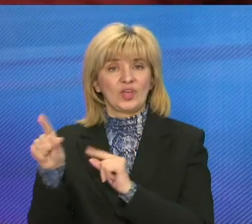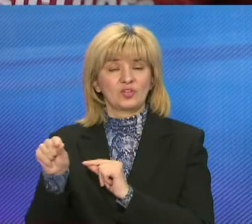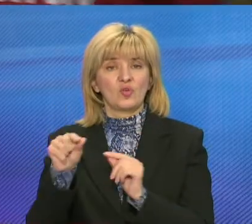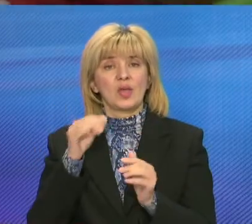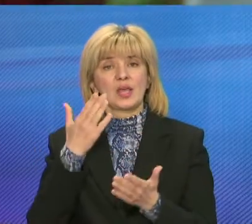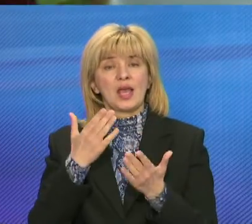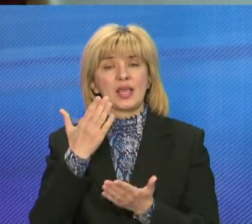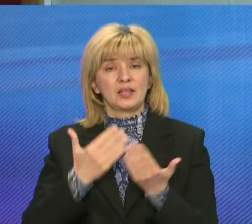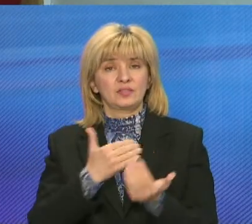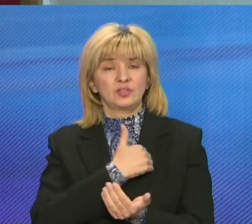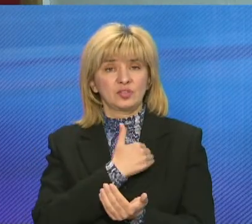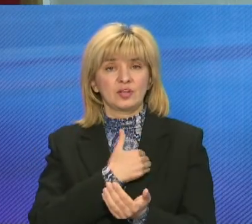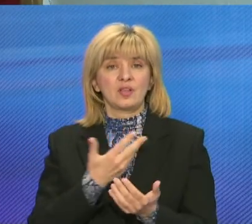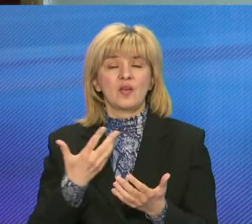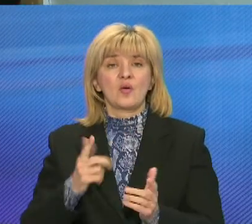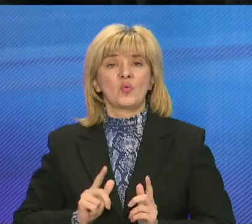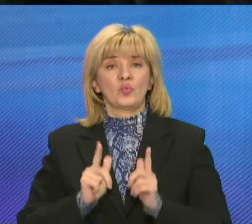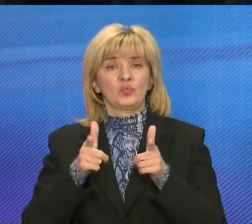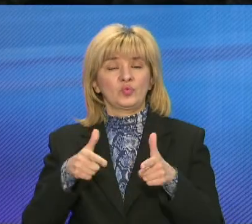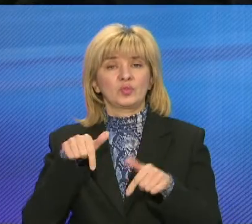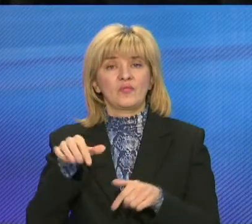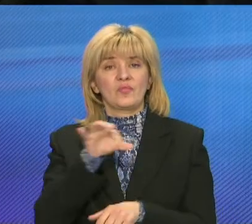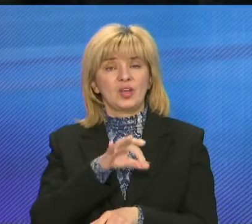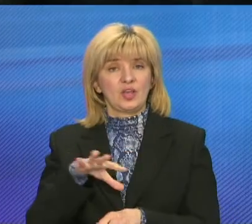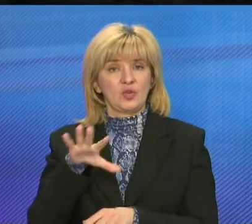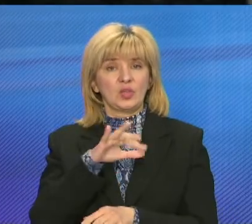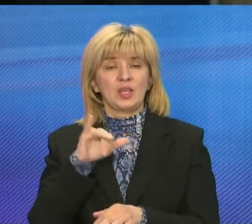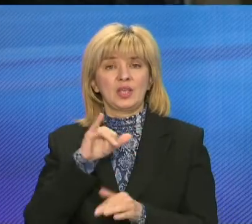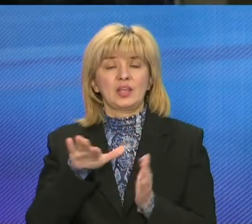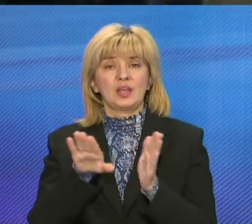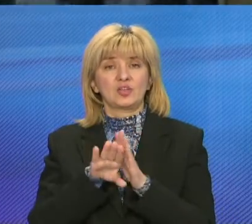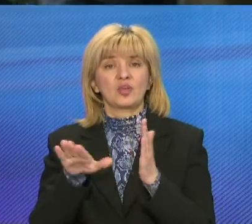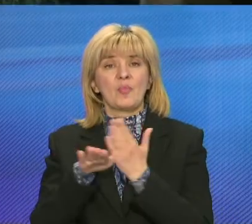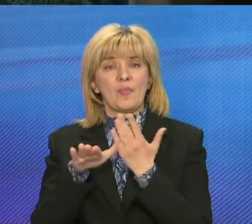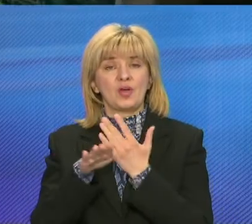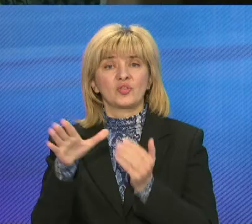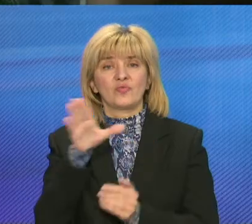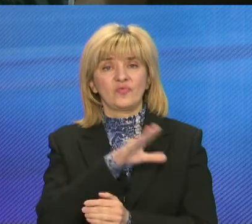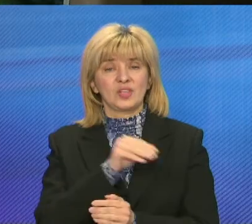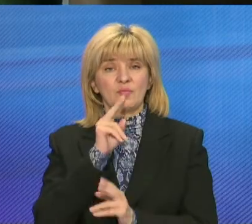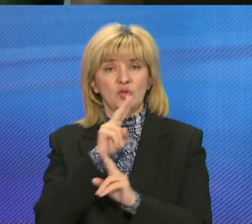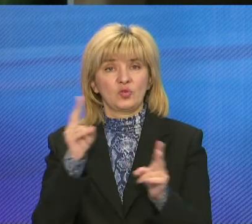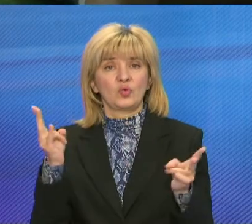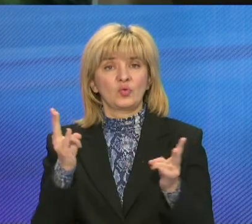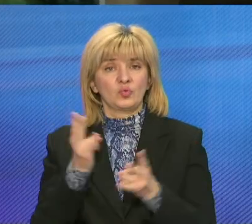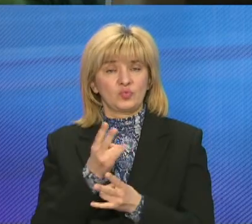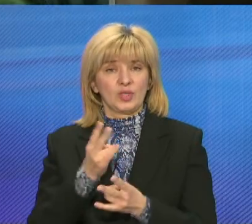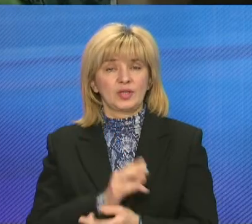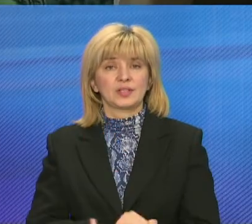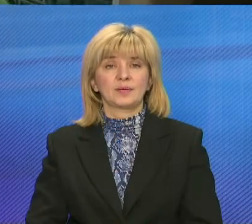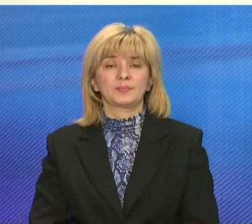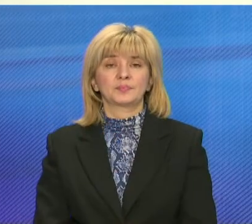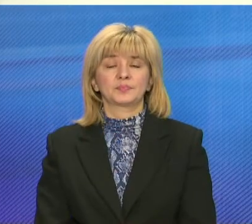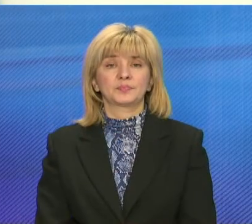рэгіёне. Валанцёры працягваюць сачыць за развіццём сітуацыі і дапамагаюць усім, хто жыве ў патрэбе, дадалі ў абласной